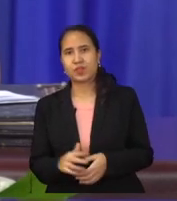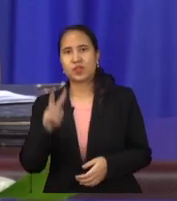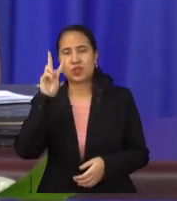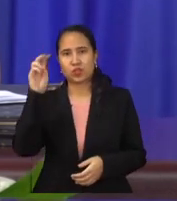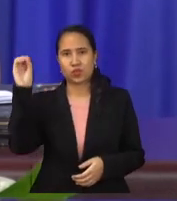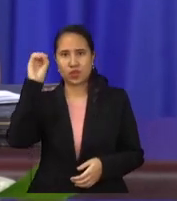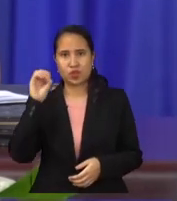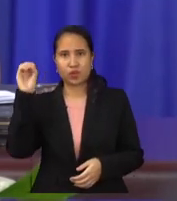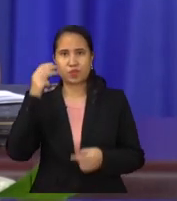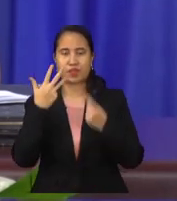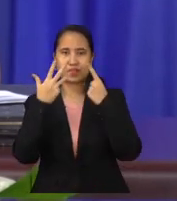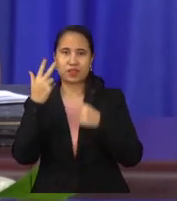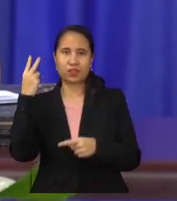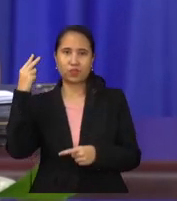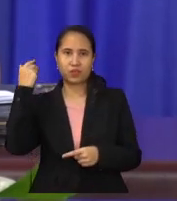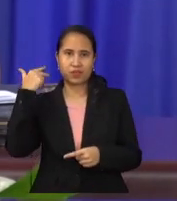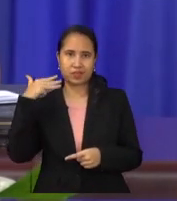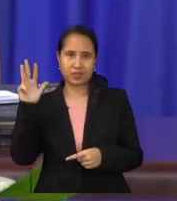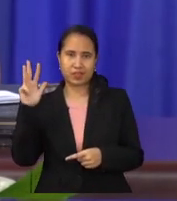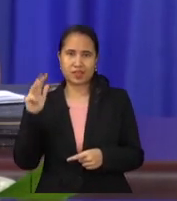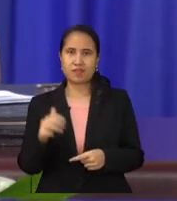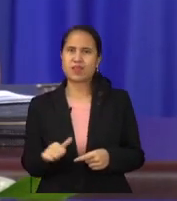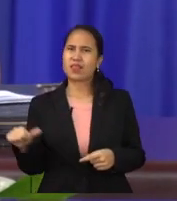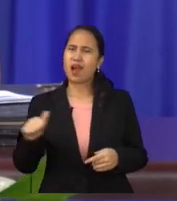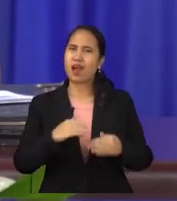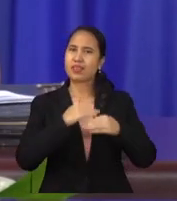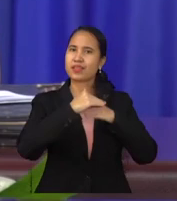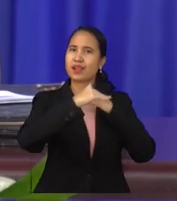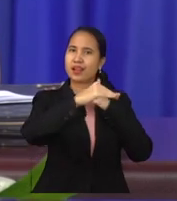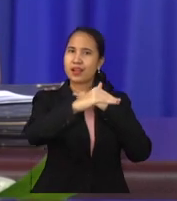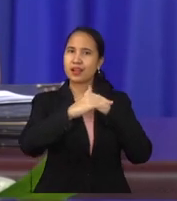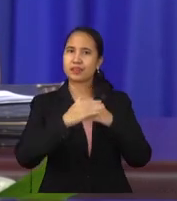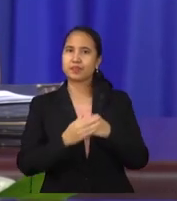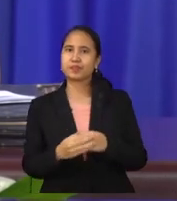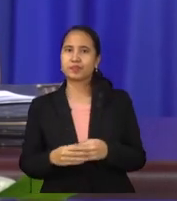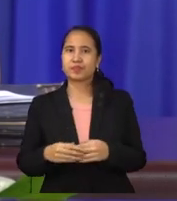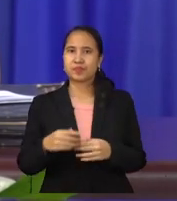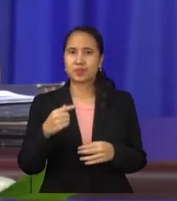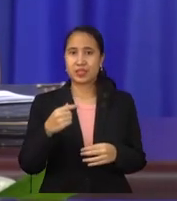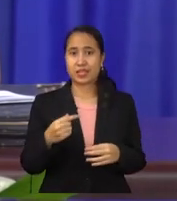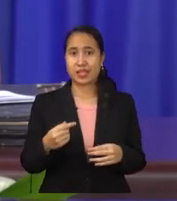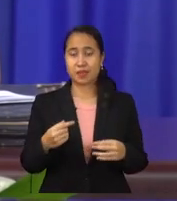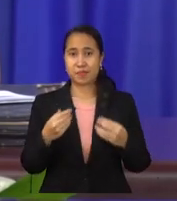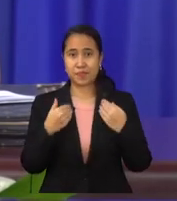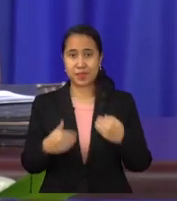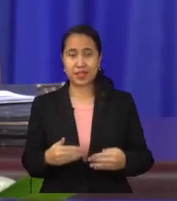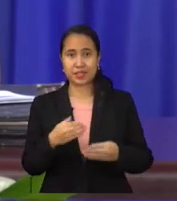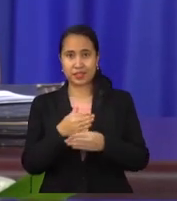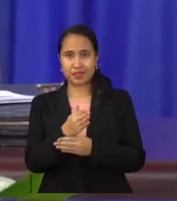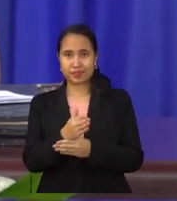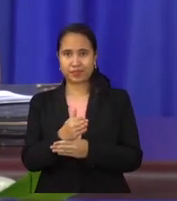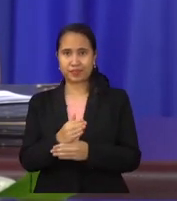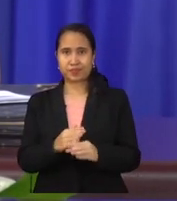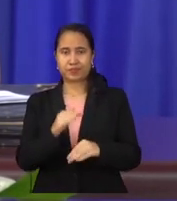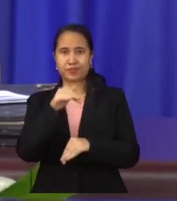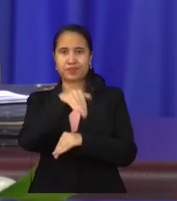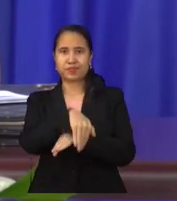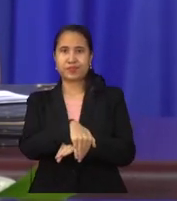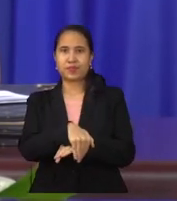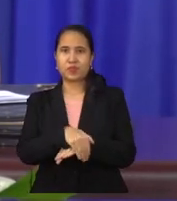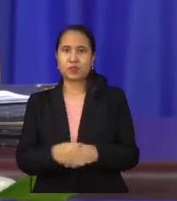oktober 1992 heeft de Inter-Amerikaanse Commissie voor de Rechten van de Mens ten aanzien van een door slachtoffers